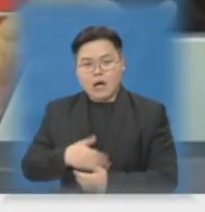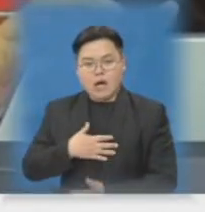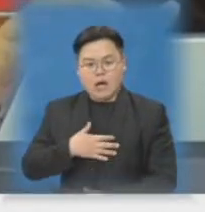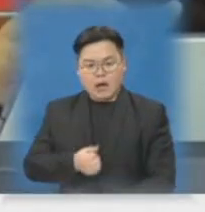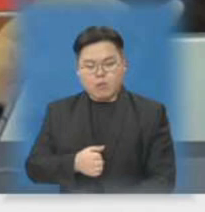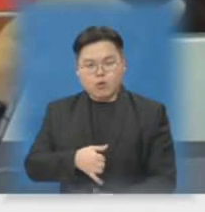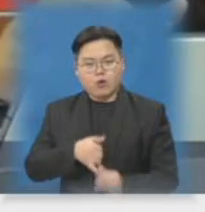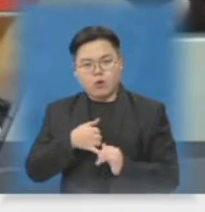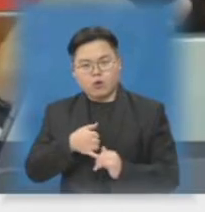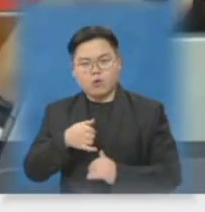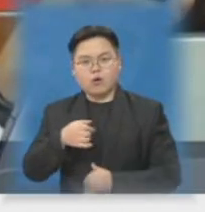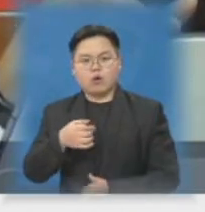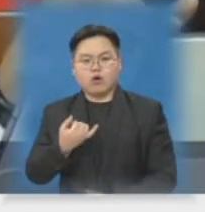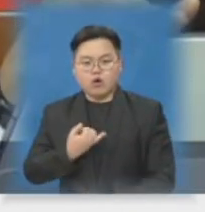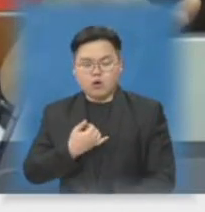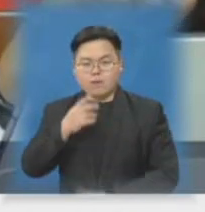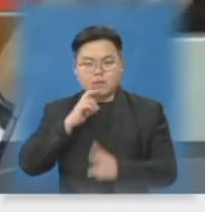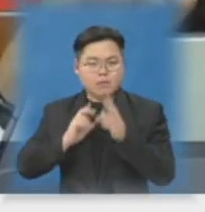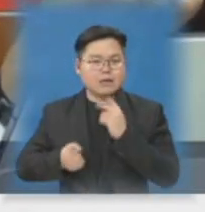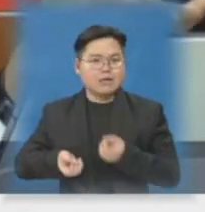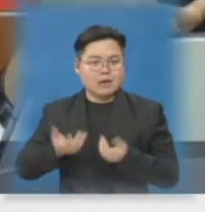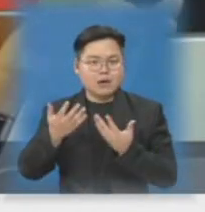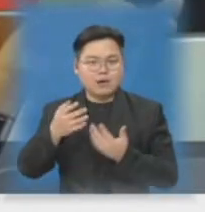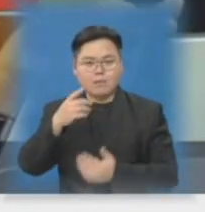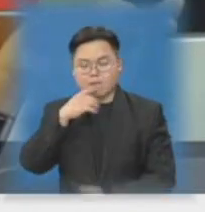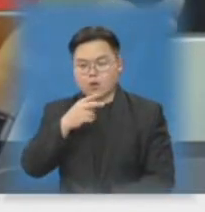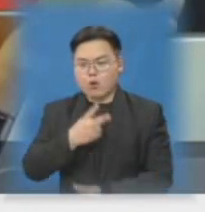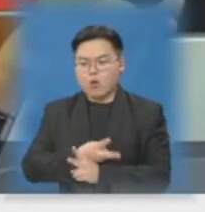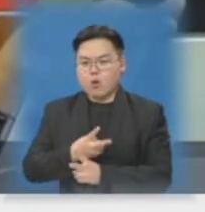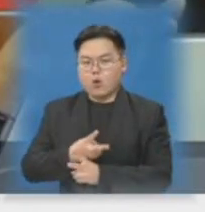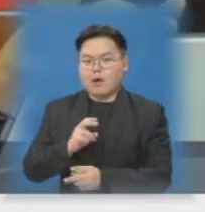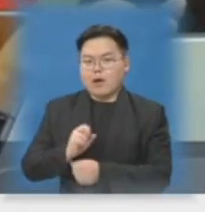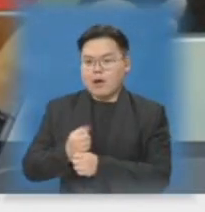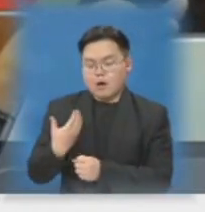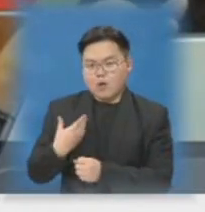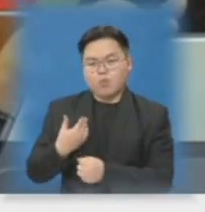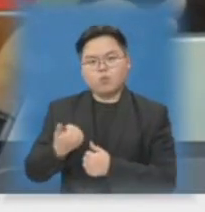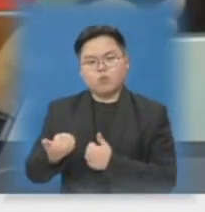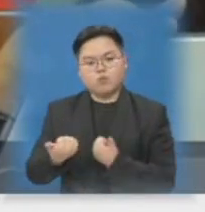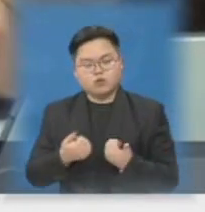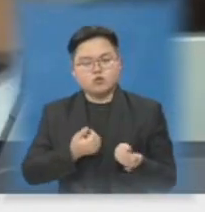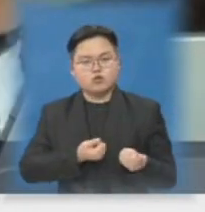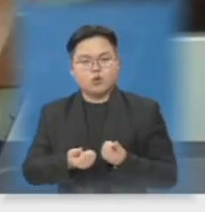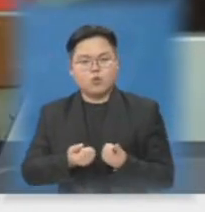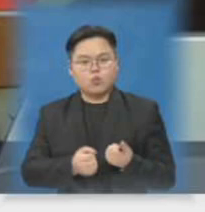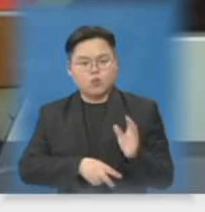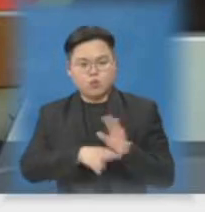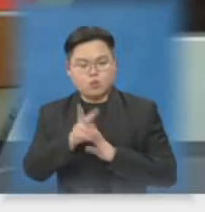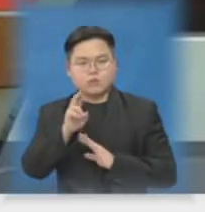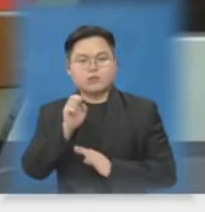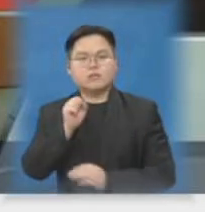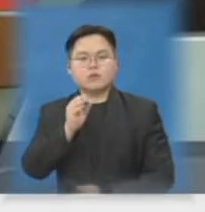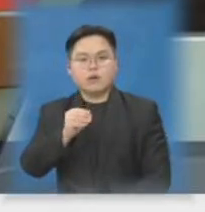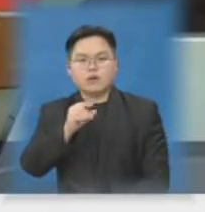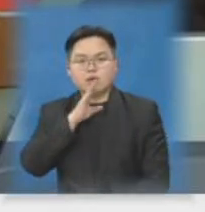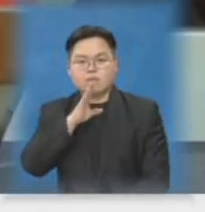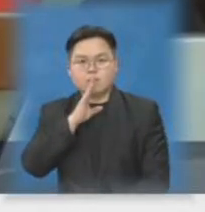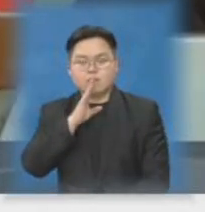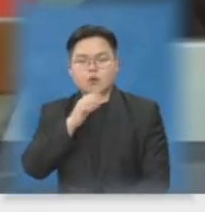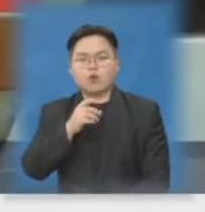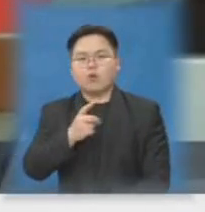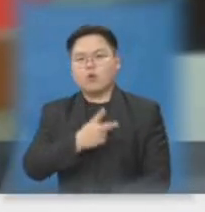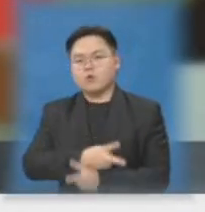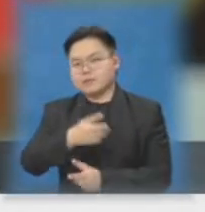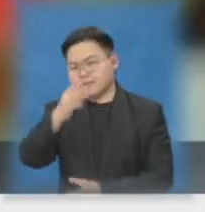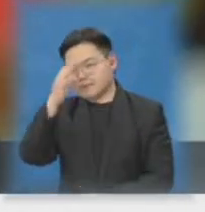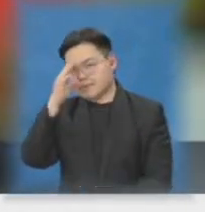зэргээр олон сөрөг үр дагавар гарна. Тэгэхээр хуулийн хариуцлагаас гадна бусад уян зөөлөн зохицуултыг яаж бий болох вэ гэдэг асуудлыг хууль зүйн